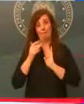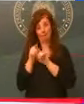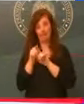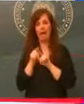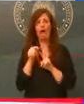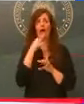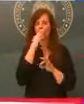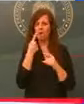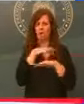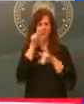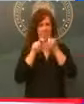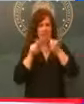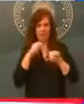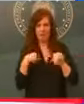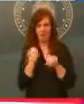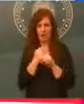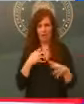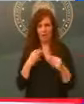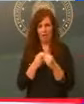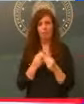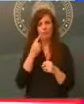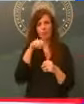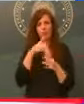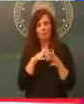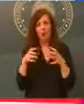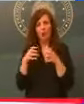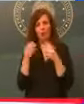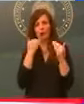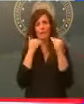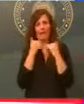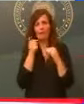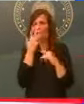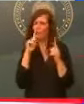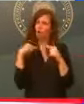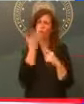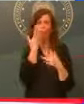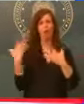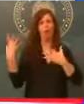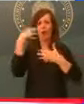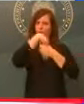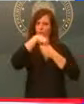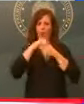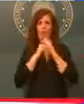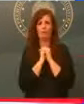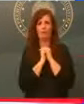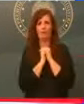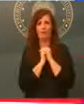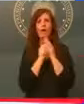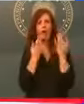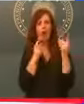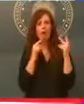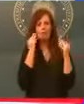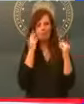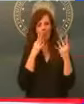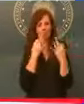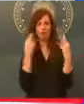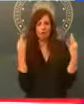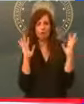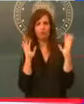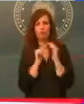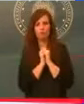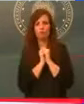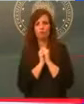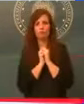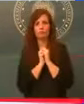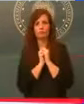ministri con cui stiamo lavorando ma anche i gruppi parlamentari vogliono essere coinvolti e mi sembra corretto siccome purtroppo